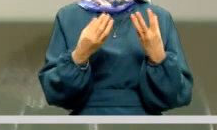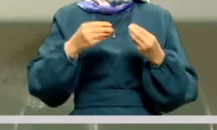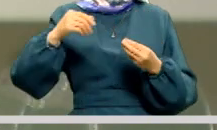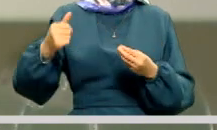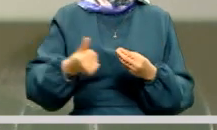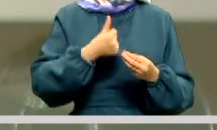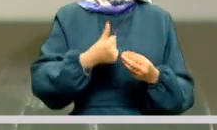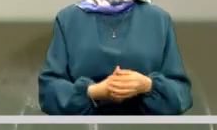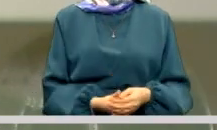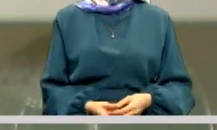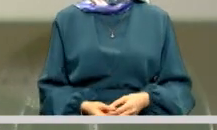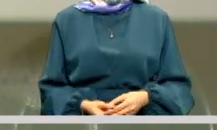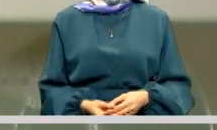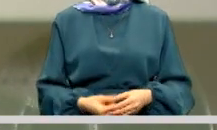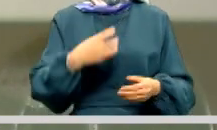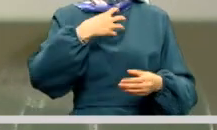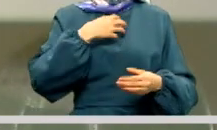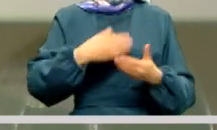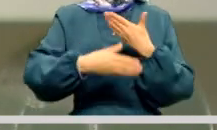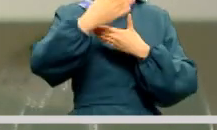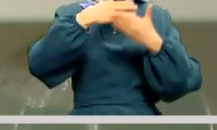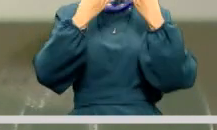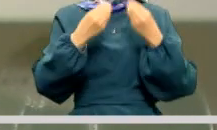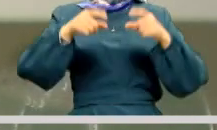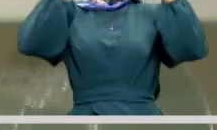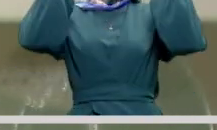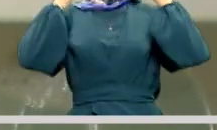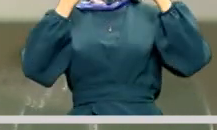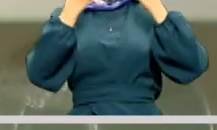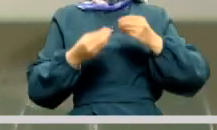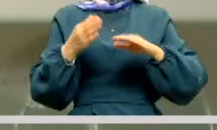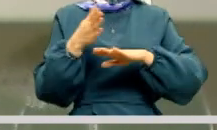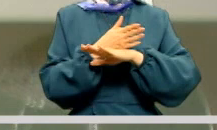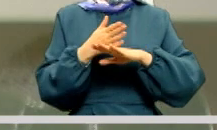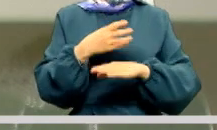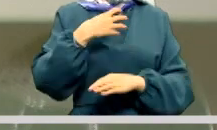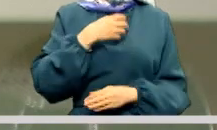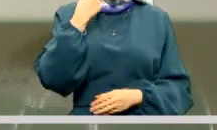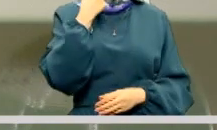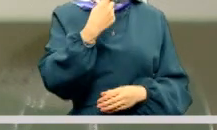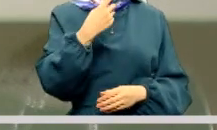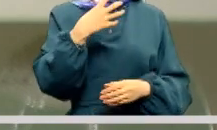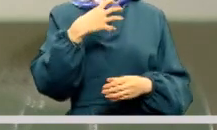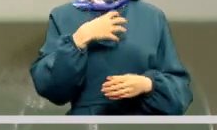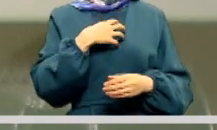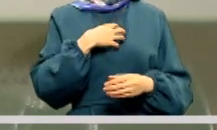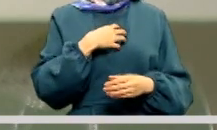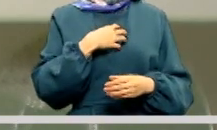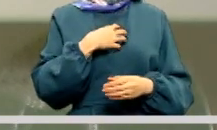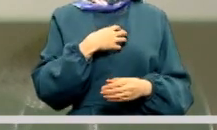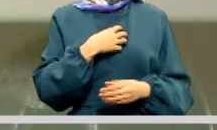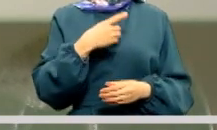hani kendimizden öncelikli olarak sorumlu olmamız dolayısıyla da hani kendimize bakıp kendimize Daha ziyade